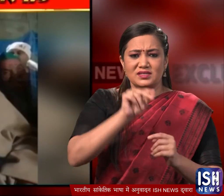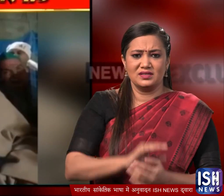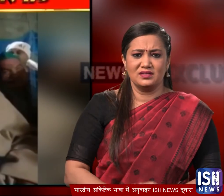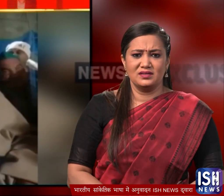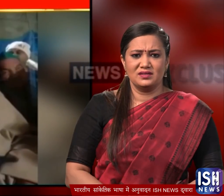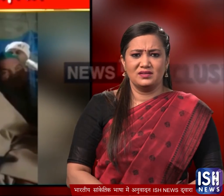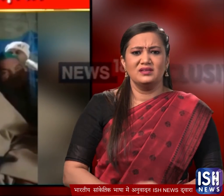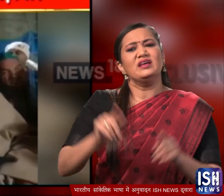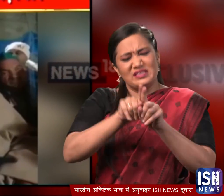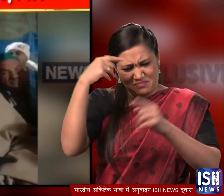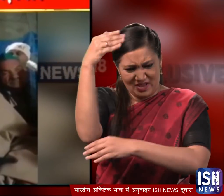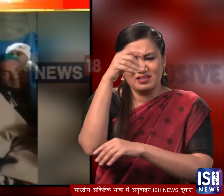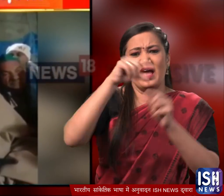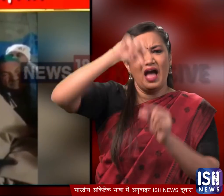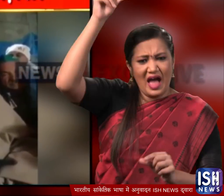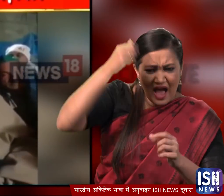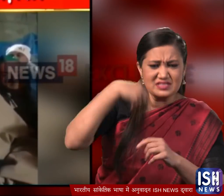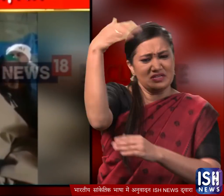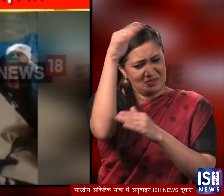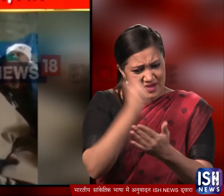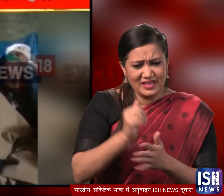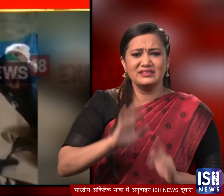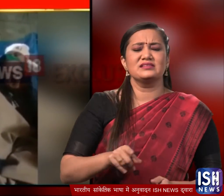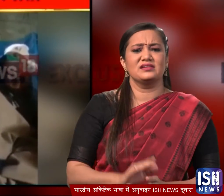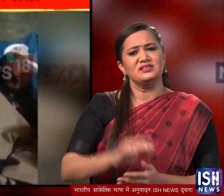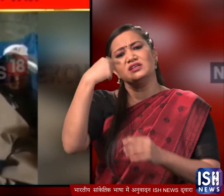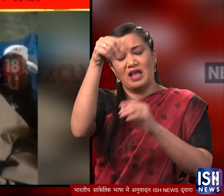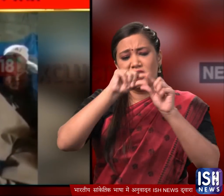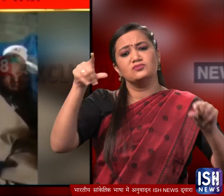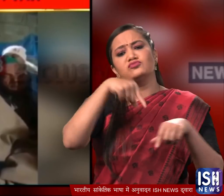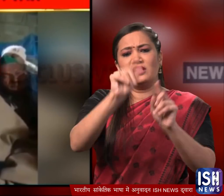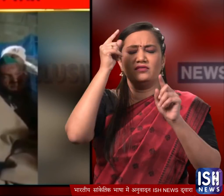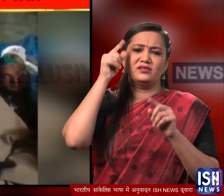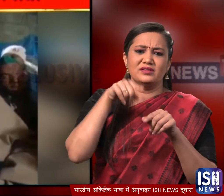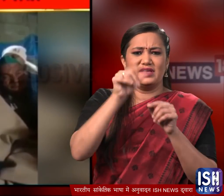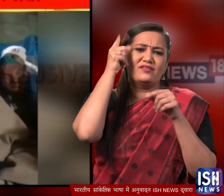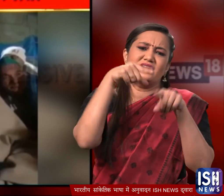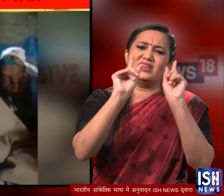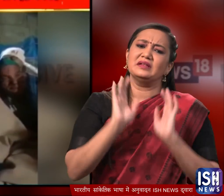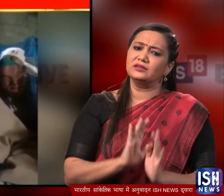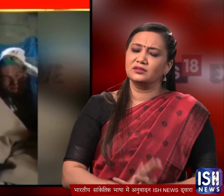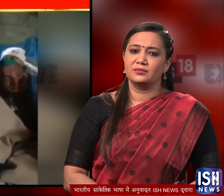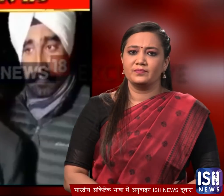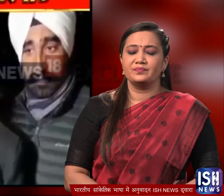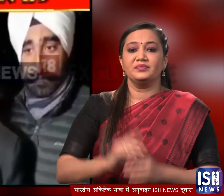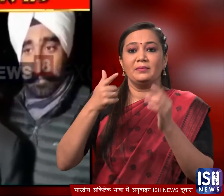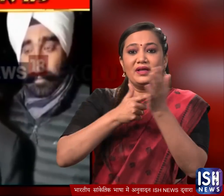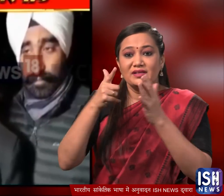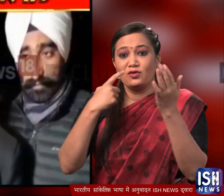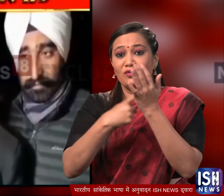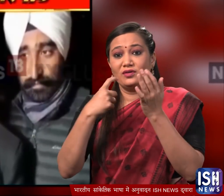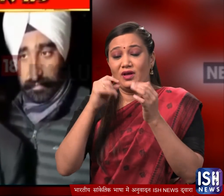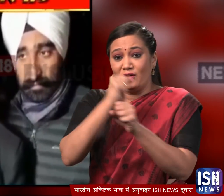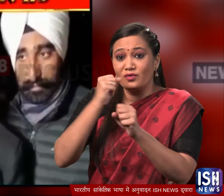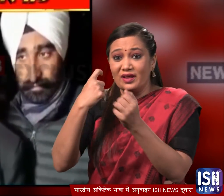अपना ले आइयो झंडा झुंडा भी लगाना, लाठी गोती भी साथ रखियो अपनी झंडा लगाने के लिए, समझ जाइयो सारी बात। इसके अलावा